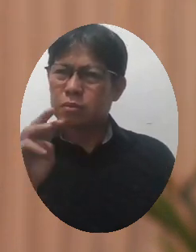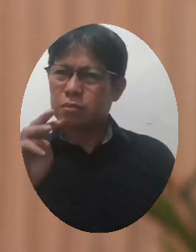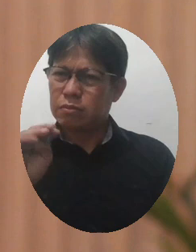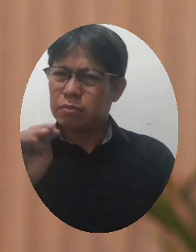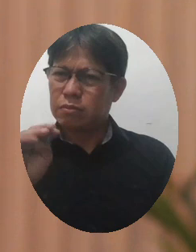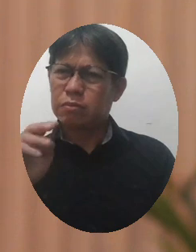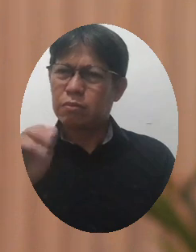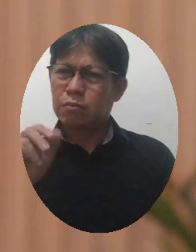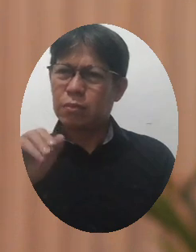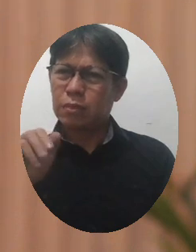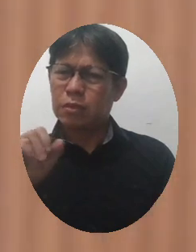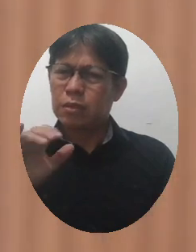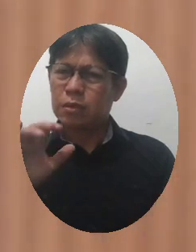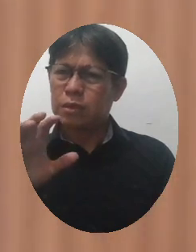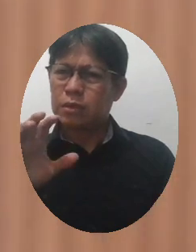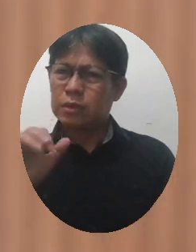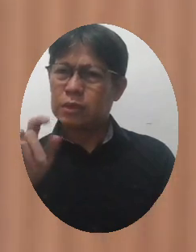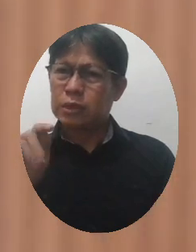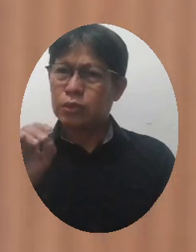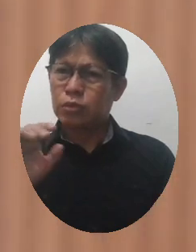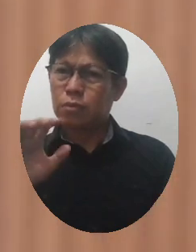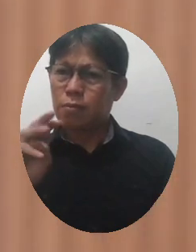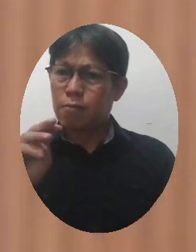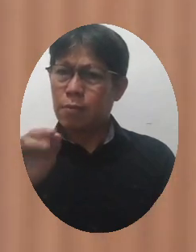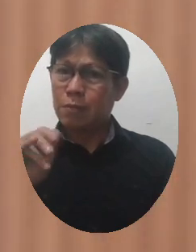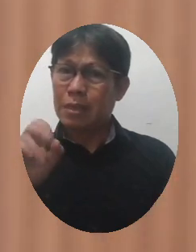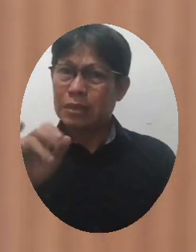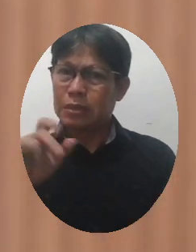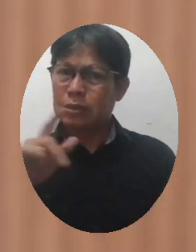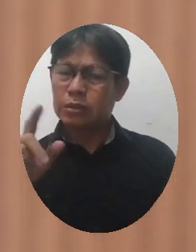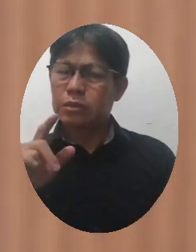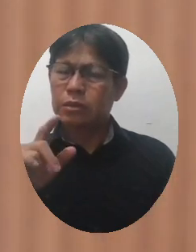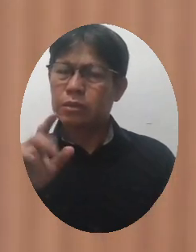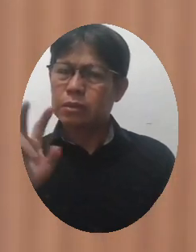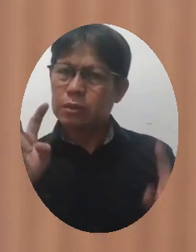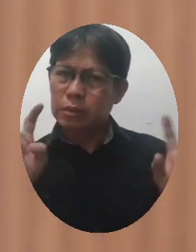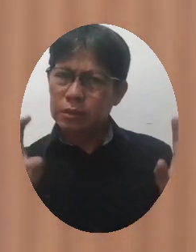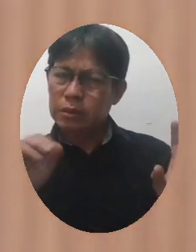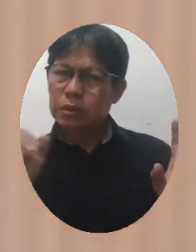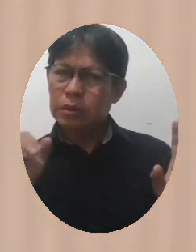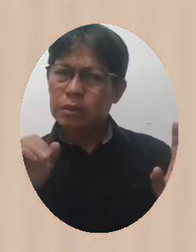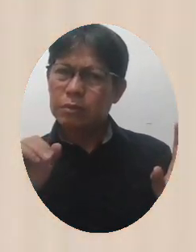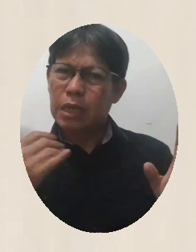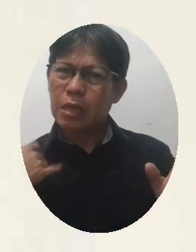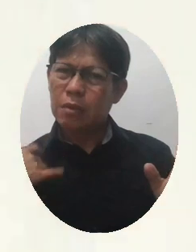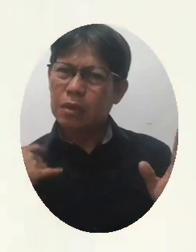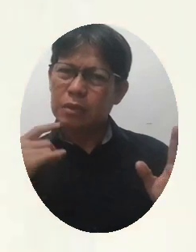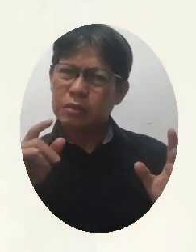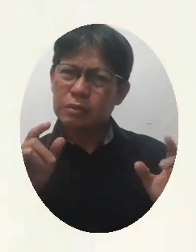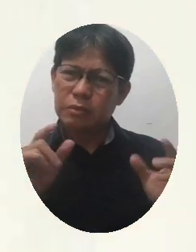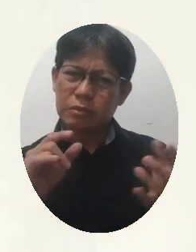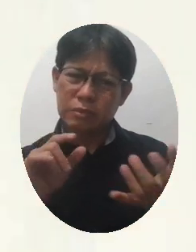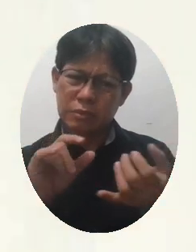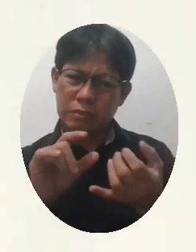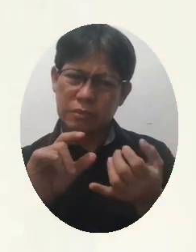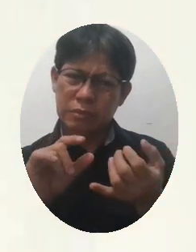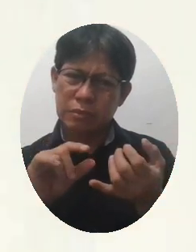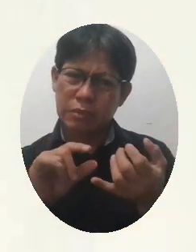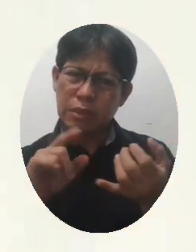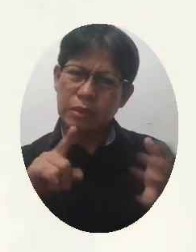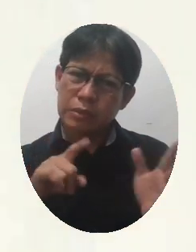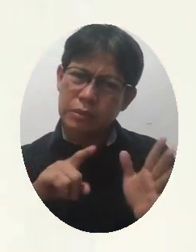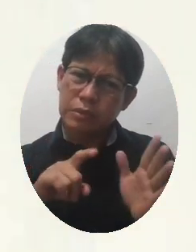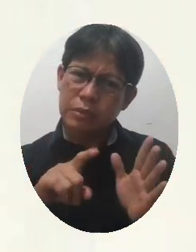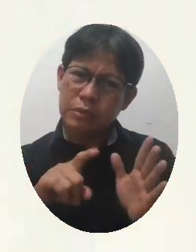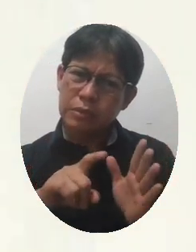hepatic schistosomiasis. Ang cause ng schistosomiasis ay isang parasite o yung schistosome, no? Ito